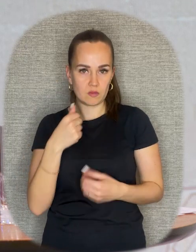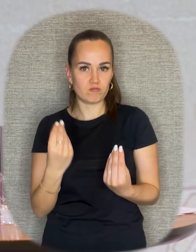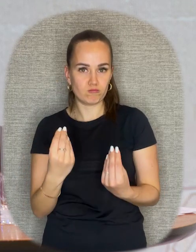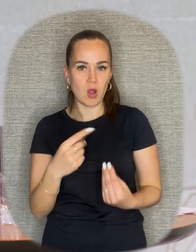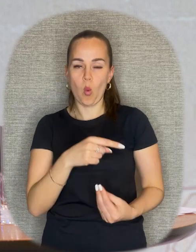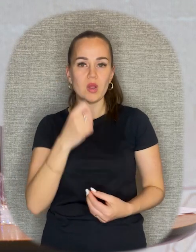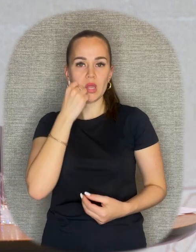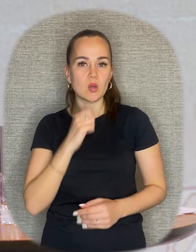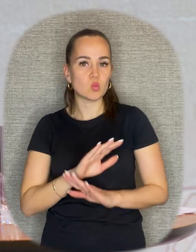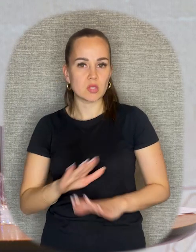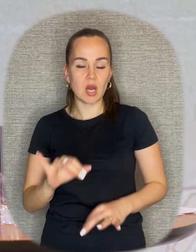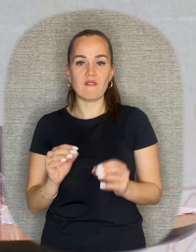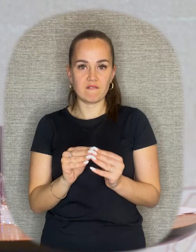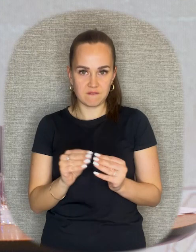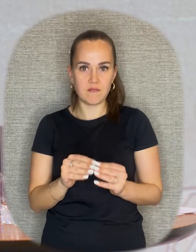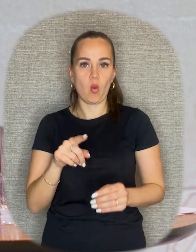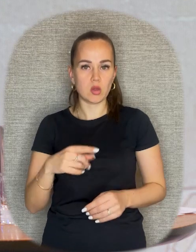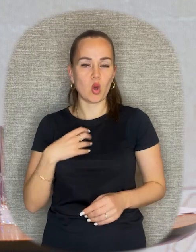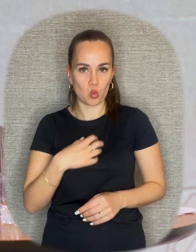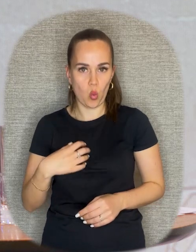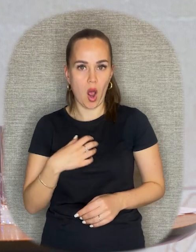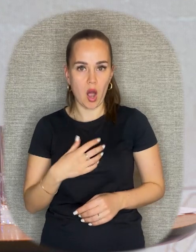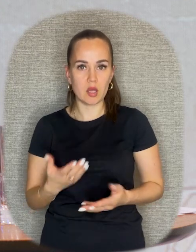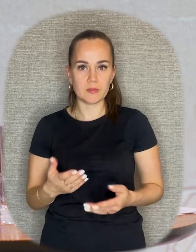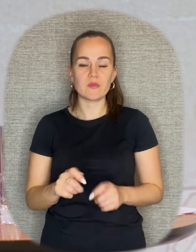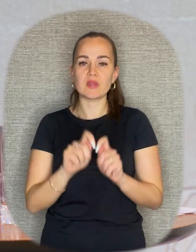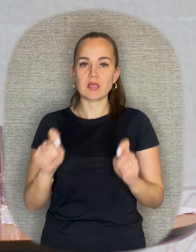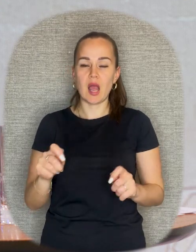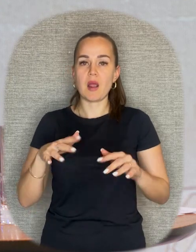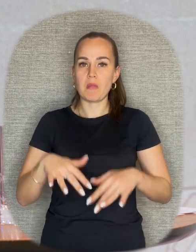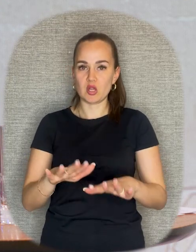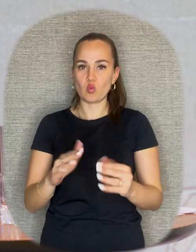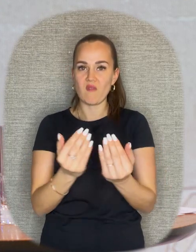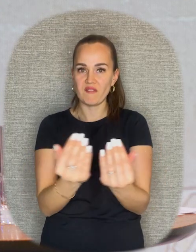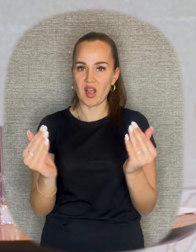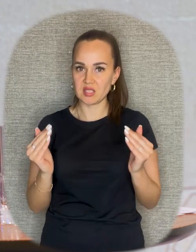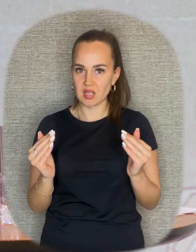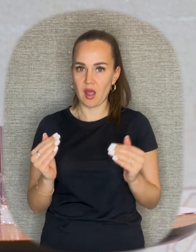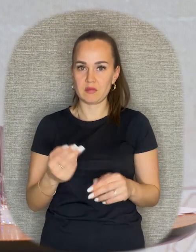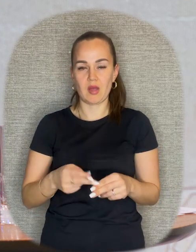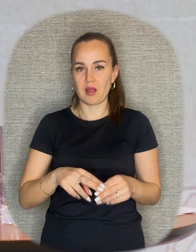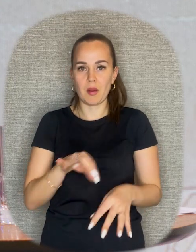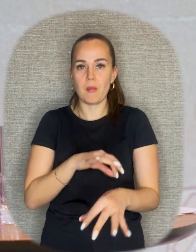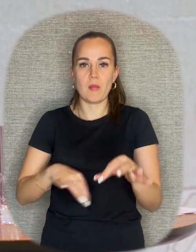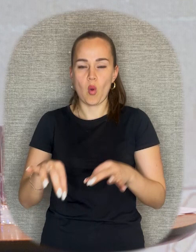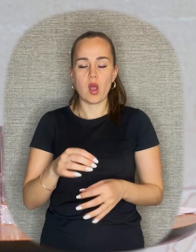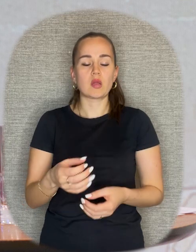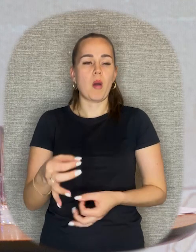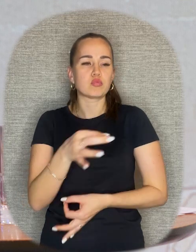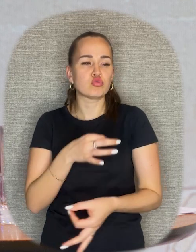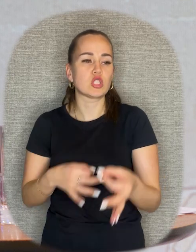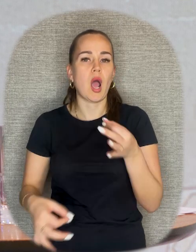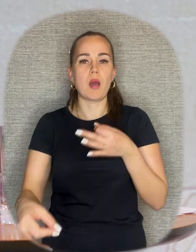постоянно апеллировать архитекторы Вот как раз к этим проектам сорок третьего сорок четвёртого годов то есть проект не устарел и по-прежнему